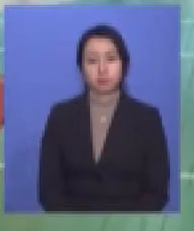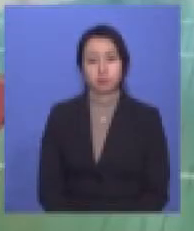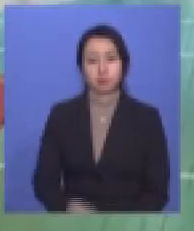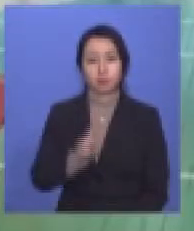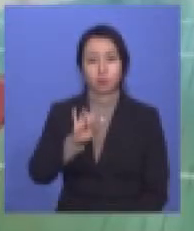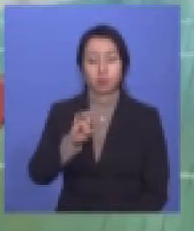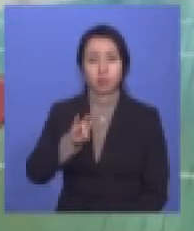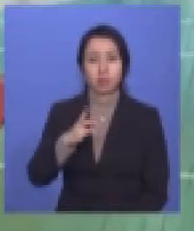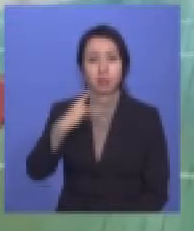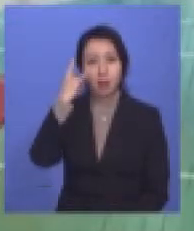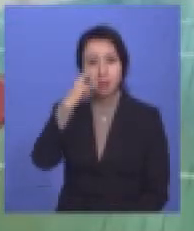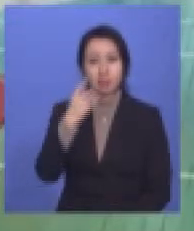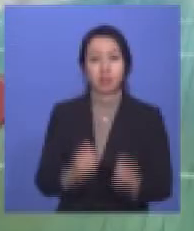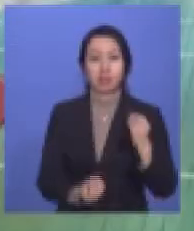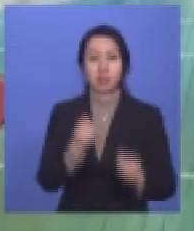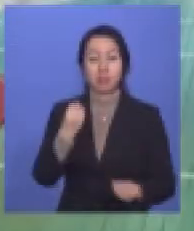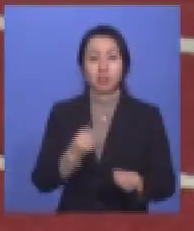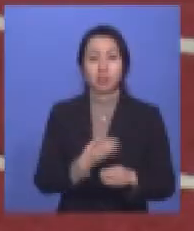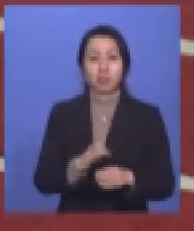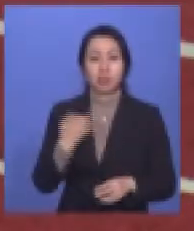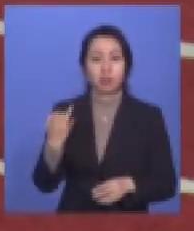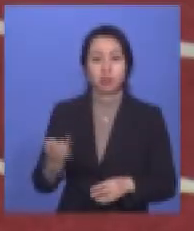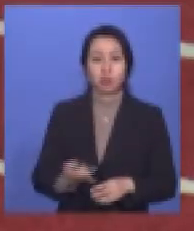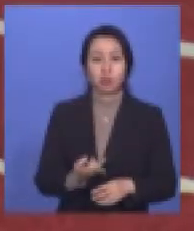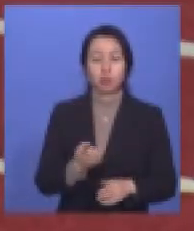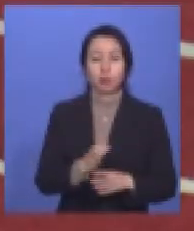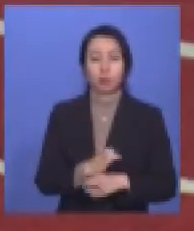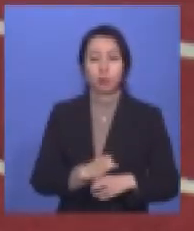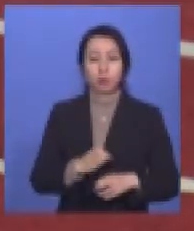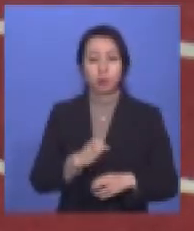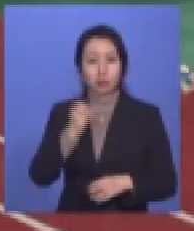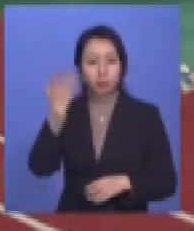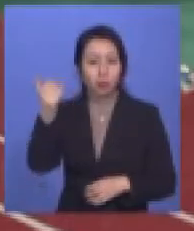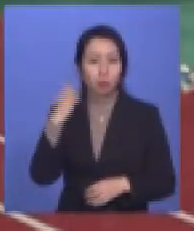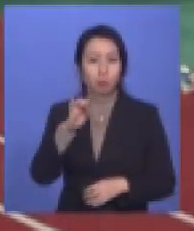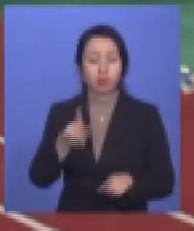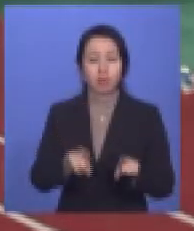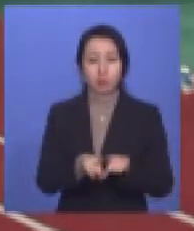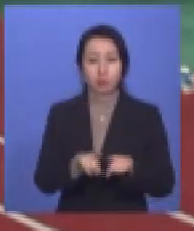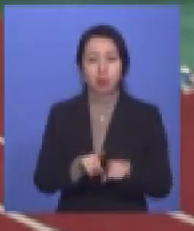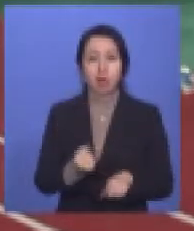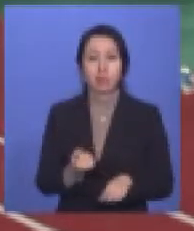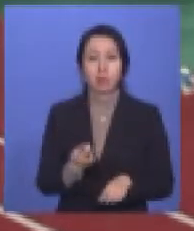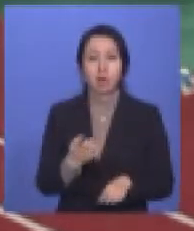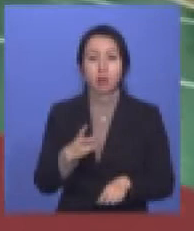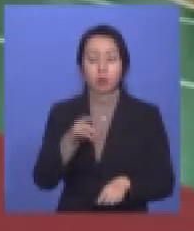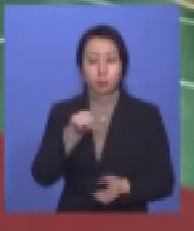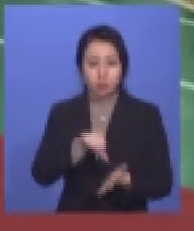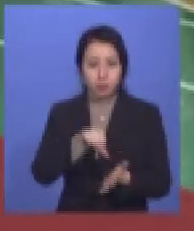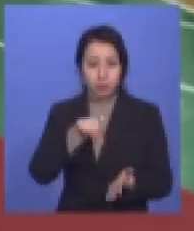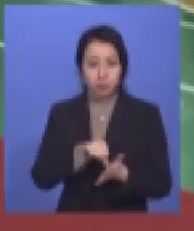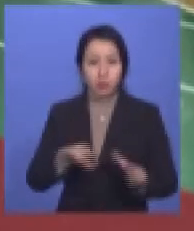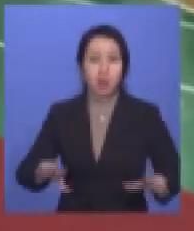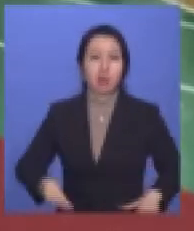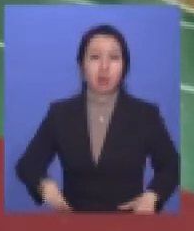Ботай – национальная казахская игра, чья история корнями уходит в глубокую древность. Ботай очень похожа на асык-ату. В ней используются